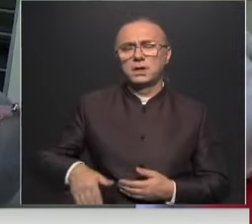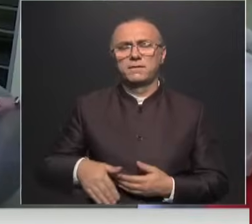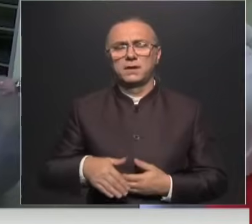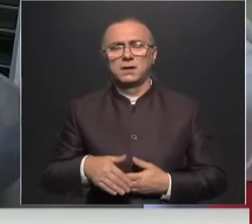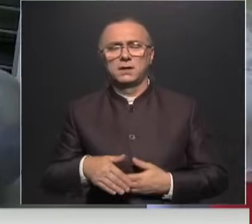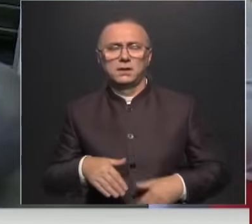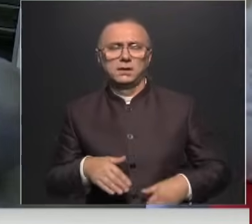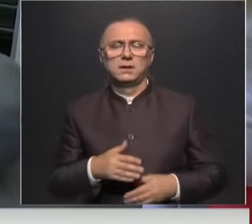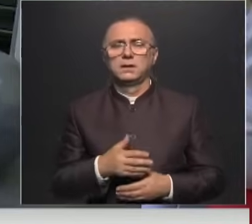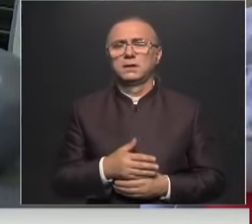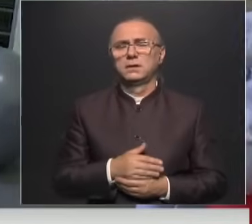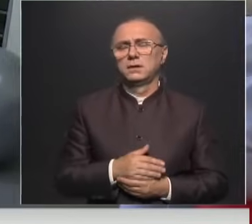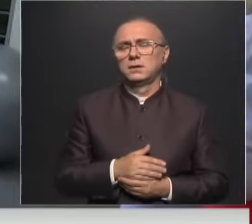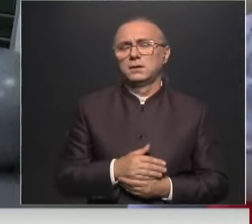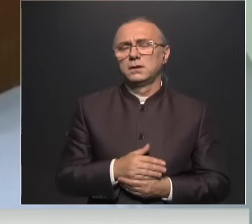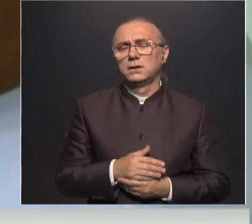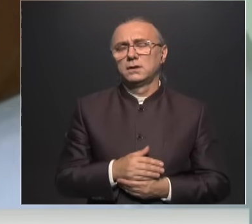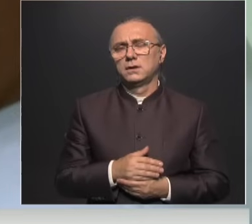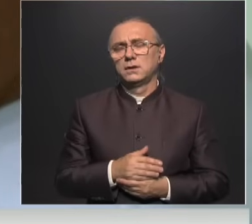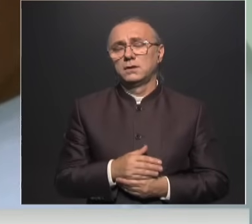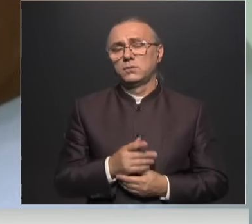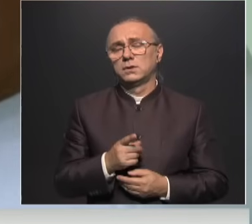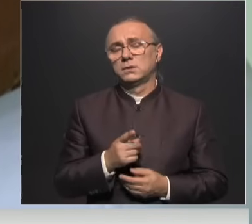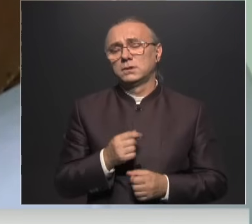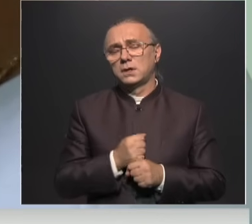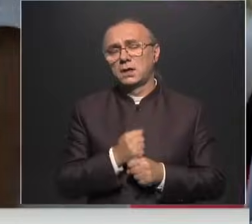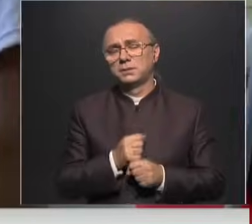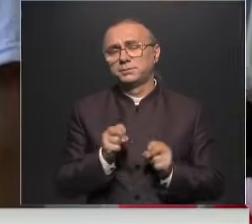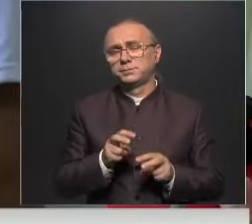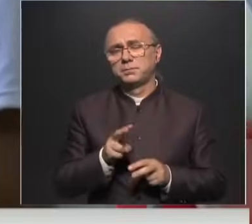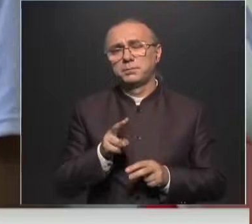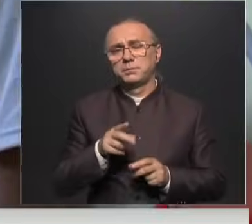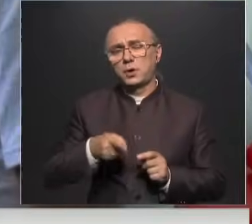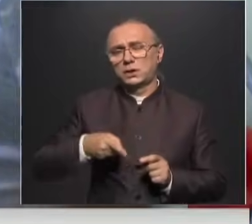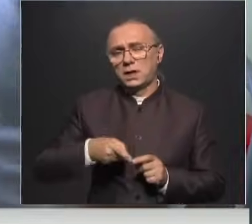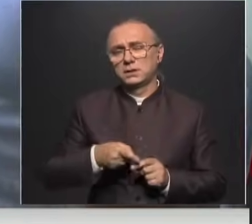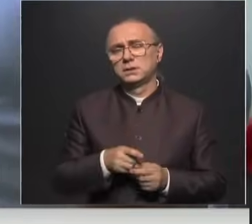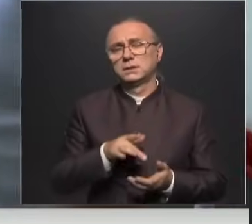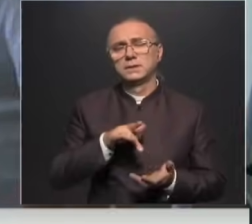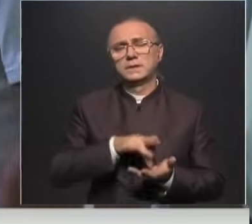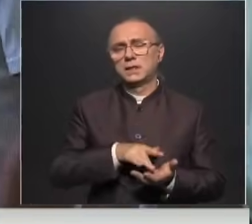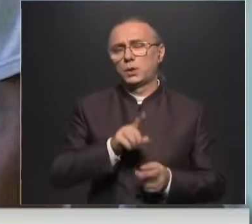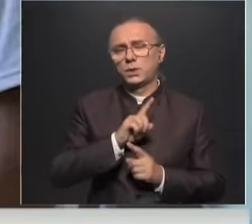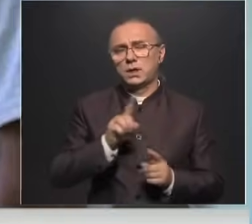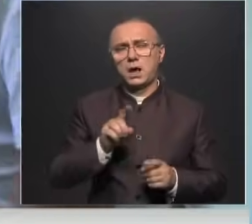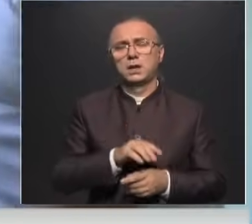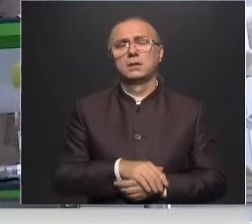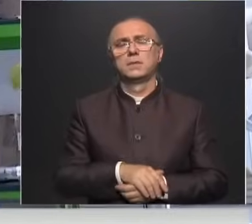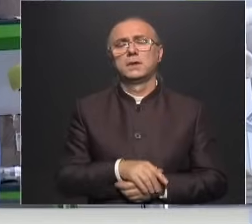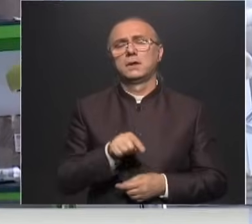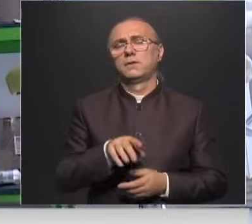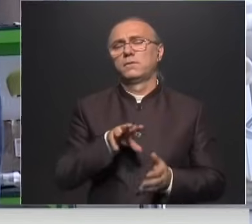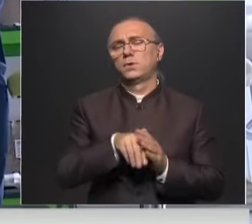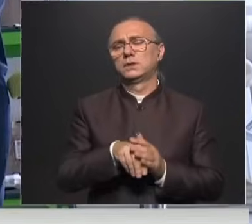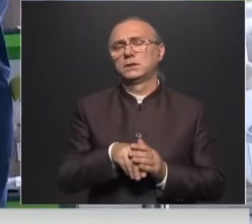под центр протезирования и медицинской адаптации. И этот центр уникальный, потому что он включает в себя стационар,